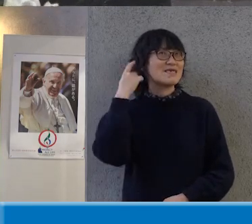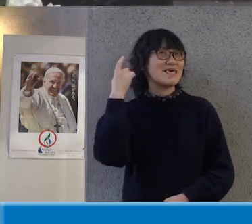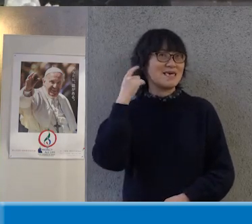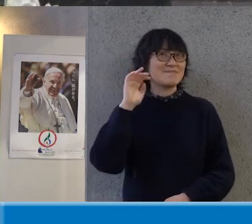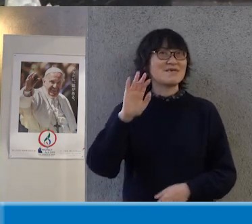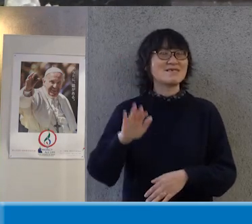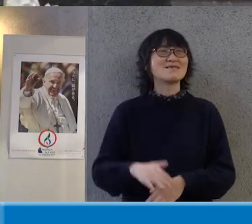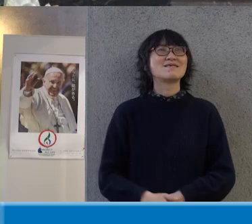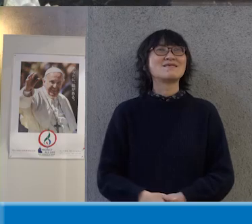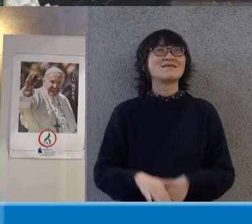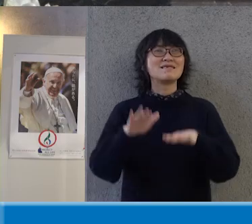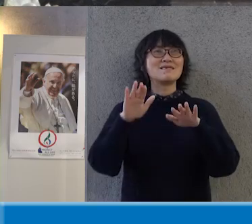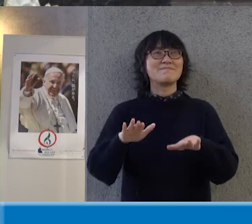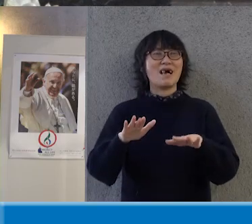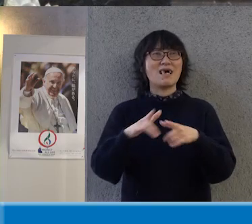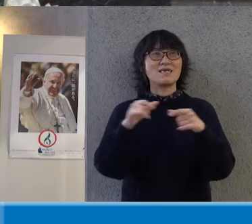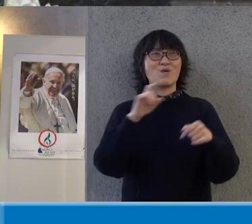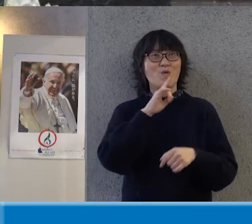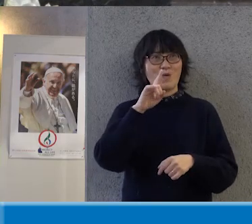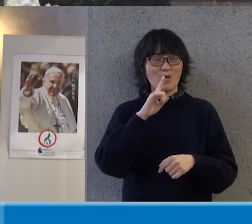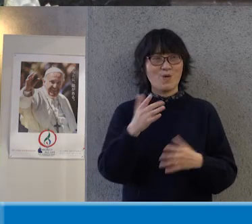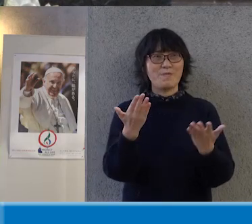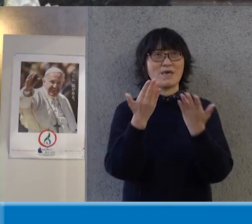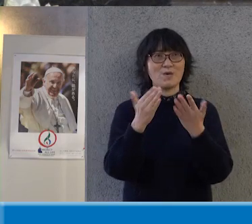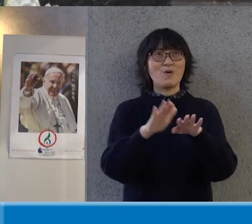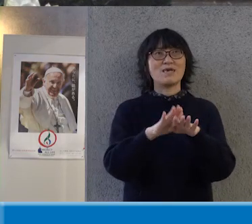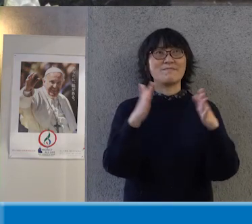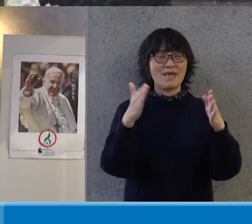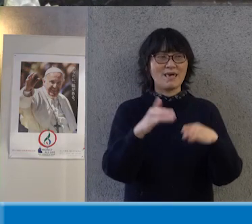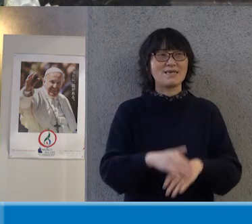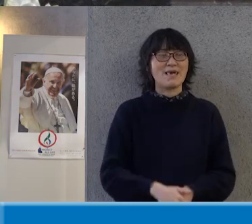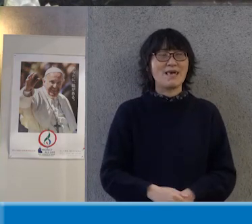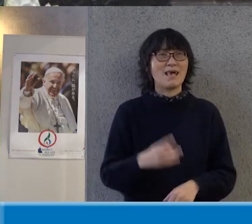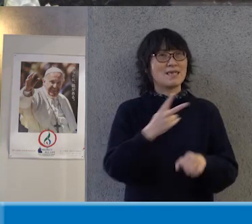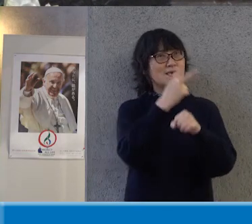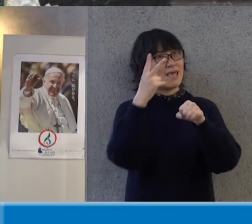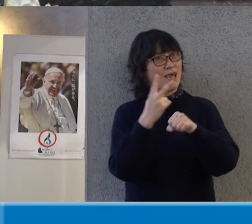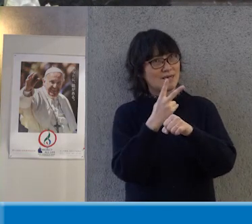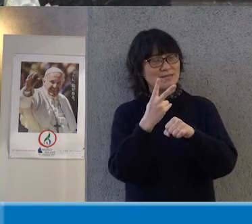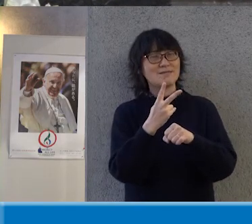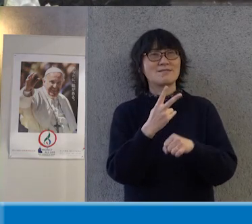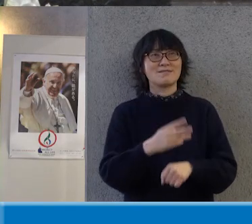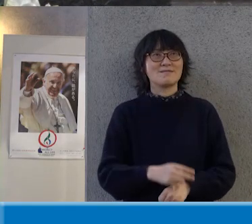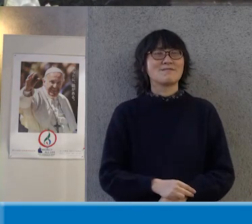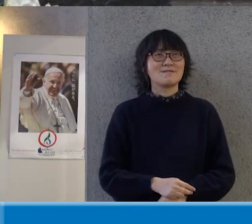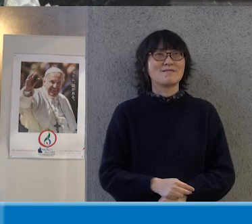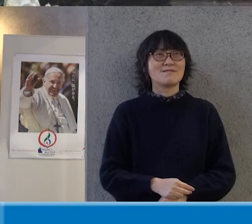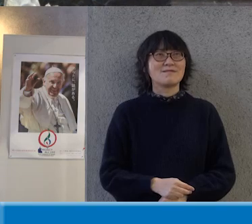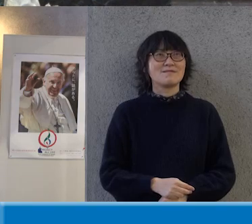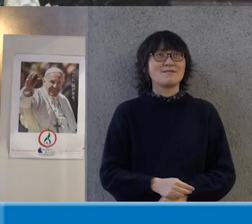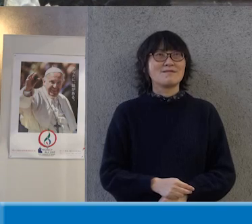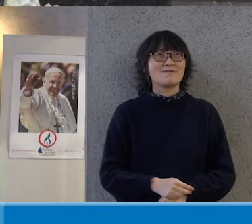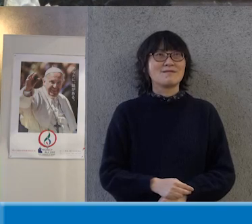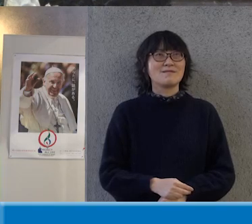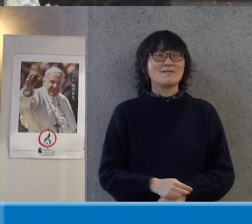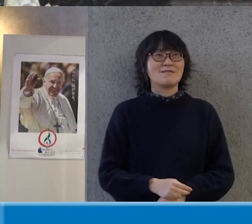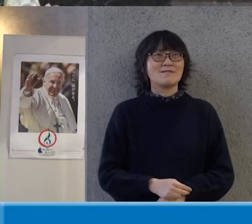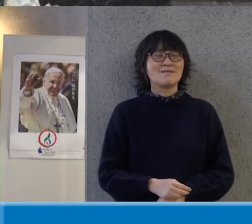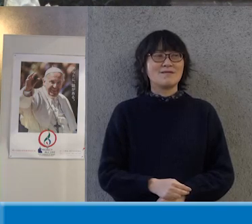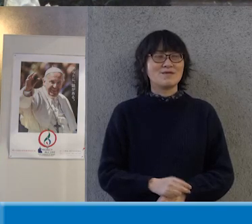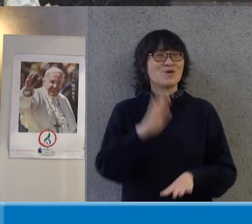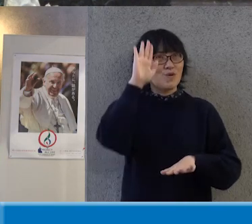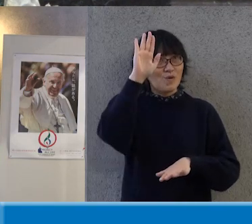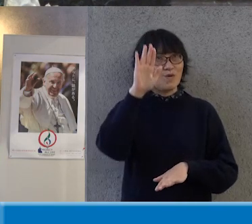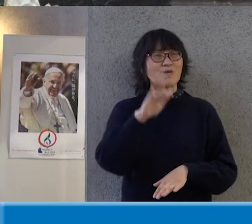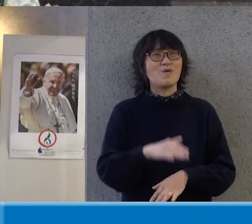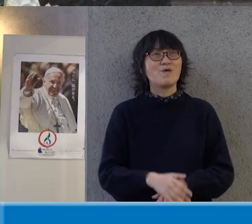、今日本語の勉強を始められて2年くらい、語学研修で、その